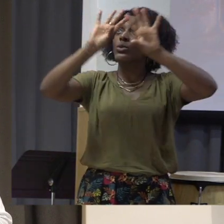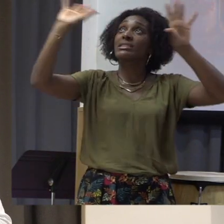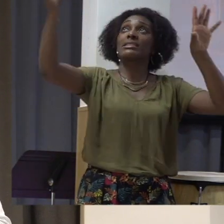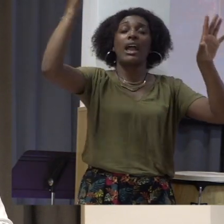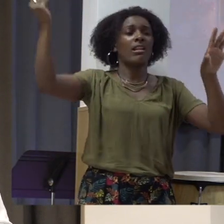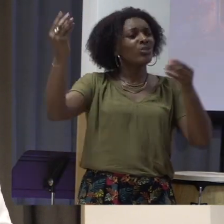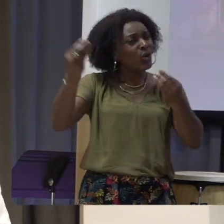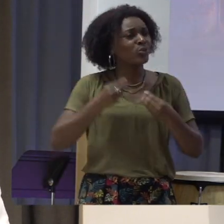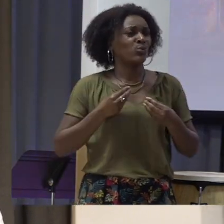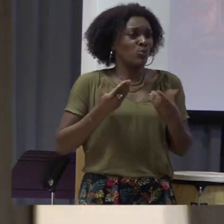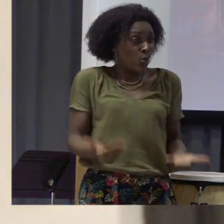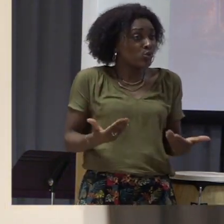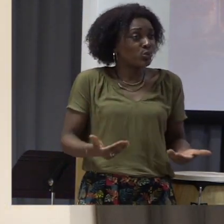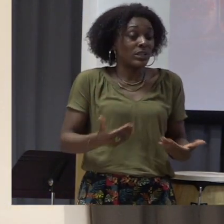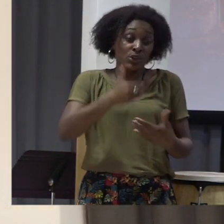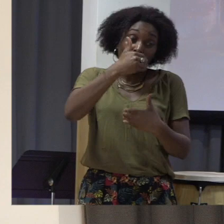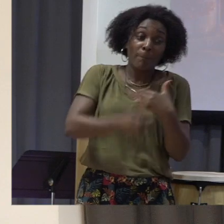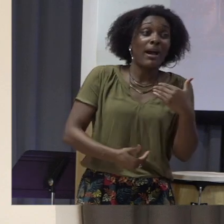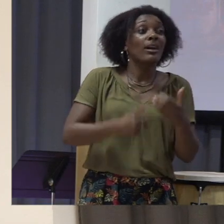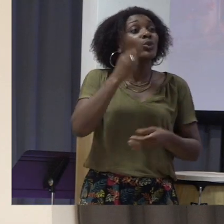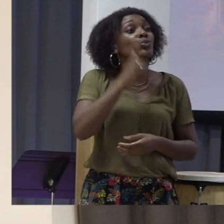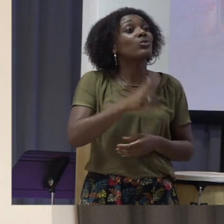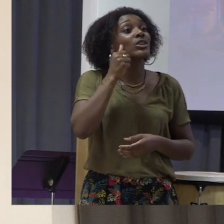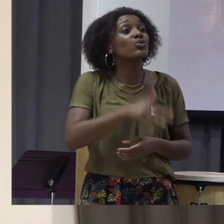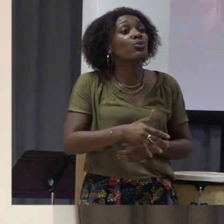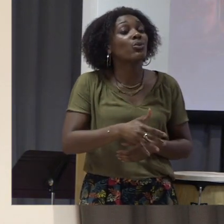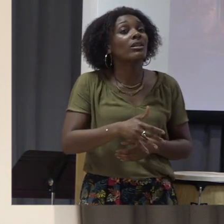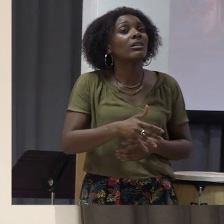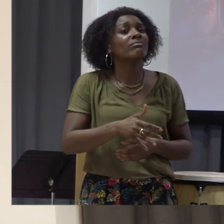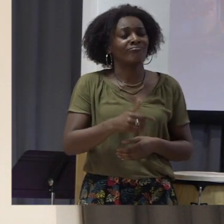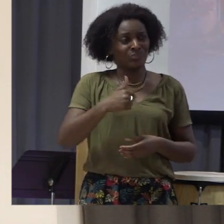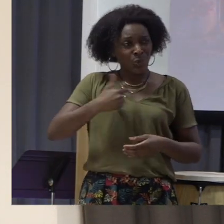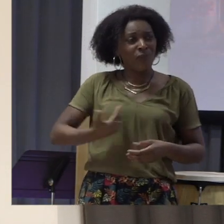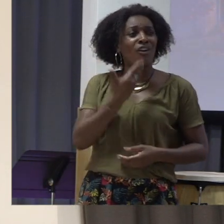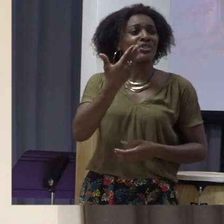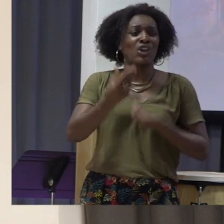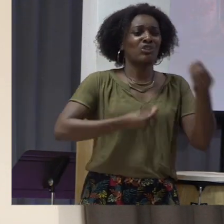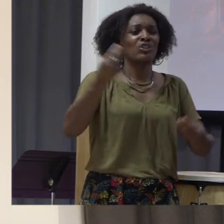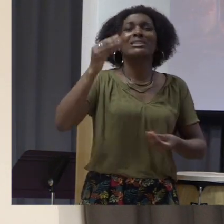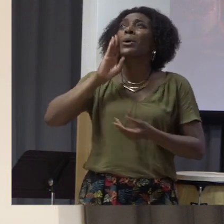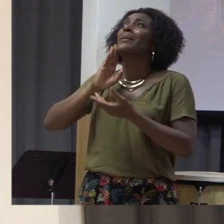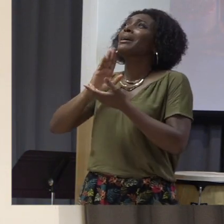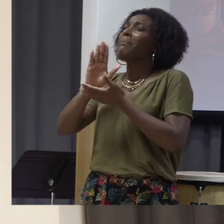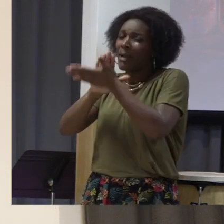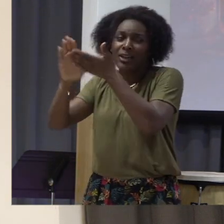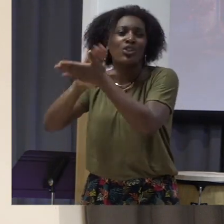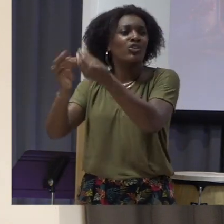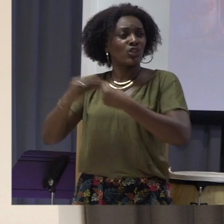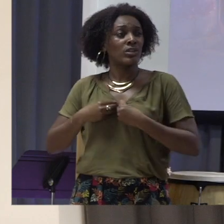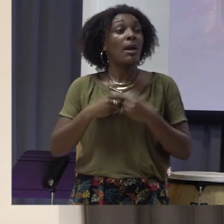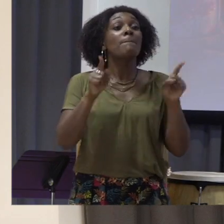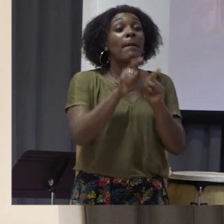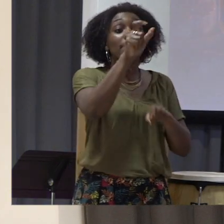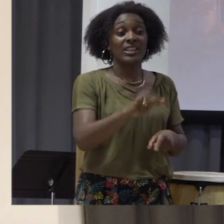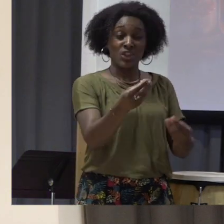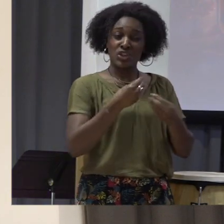ciel. Donne-nous aujourd'hui notre pain quotidien. Pardonne-nous nos offenses, comme nous aussi nous pardonnons